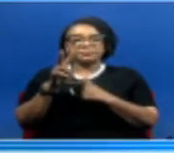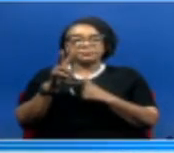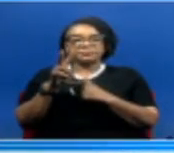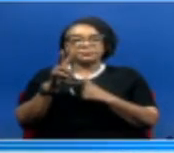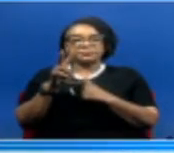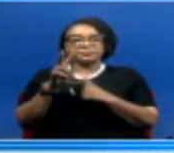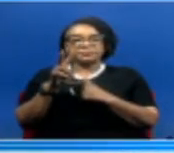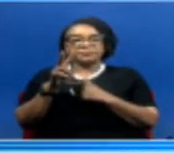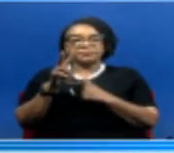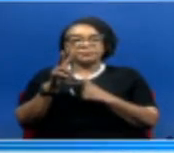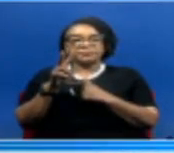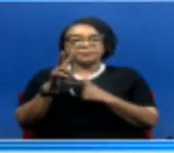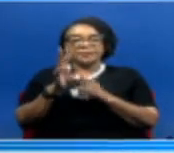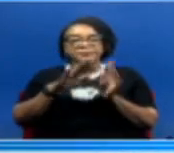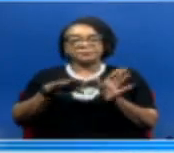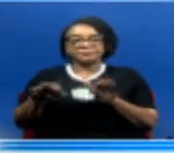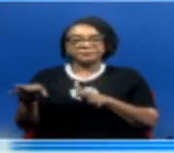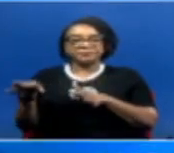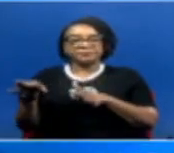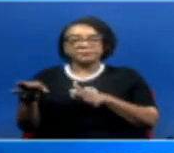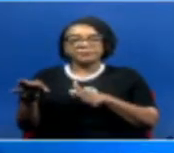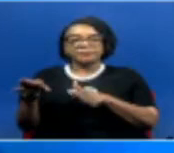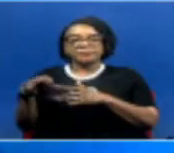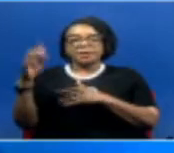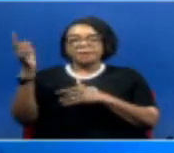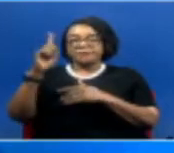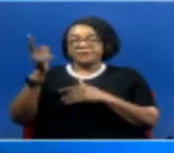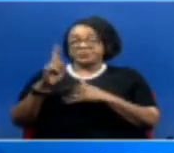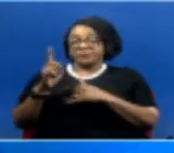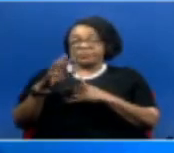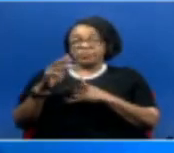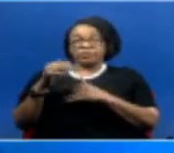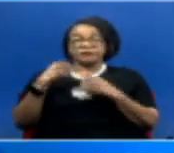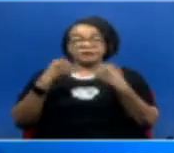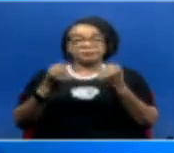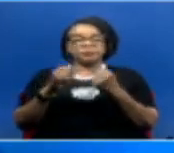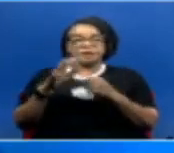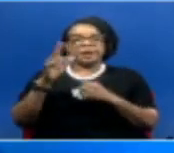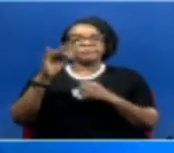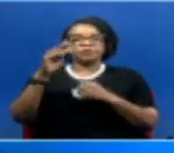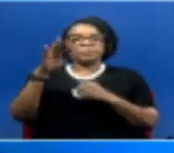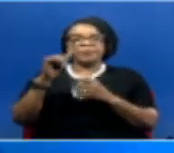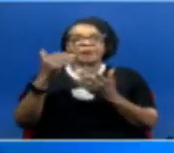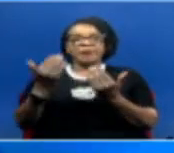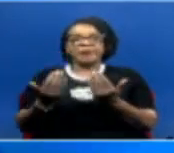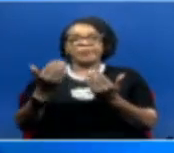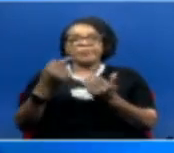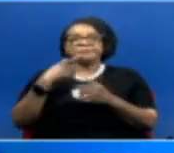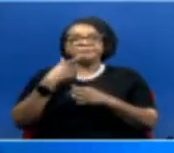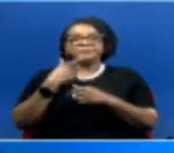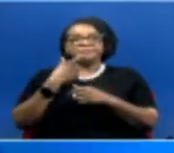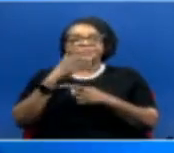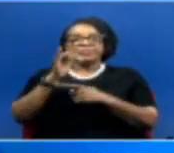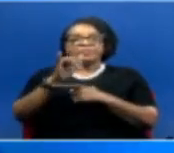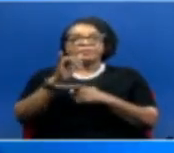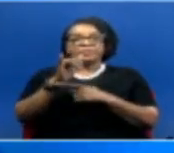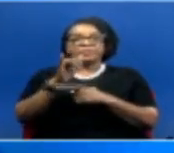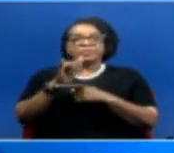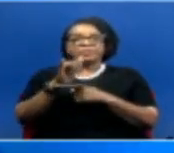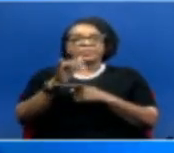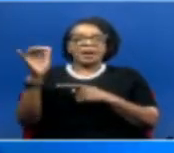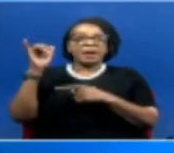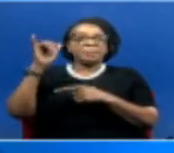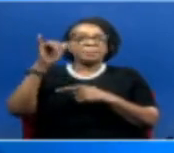Mtazamaji, tukiachana na hayo, ni kwamba waziri wa uchukuzi Kipchumba Murkomen amehusisha paa linalovuja katika uwanja wa ndege